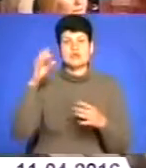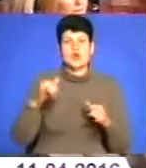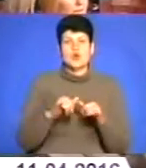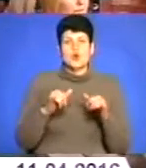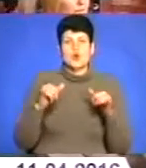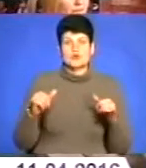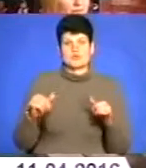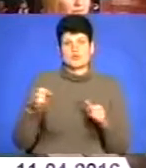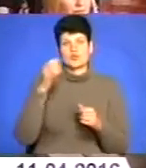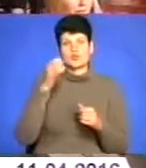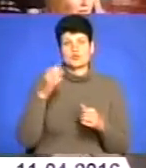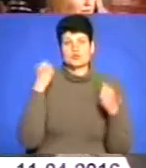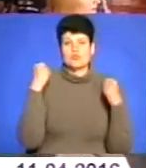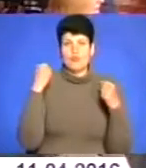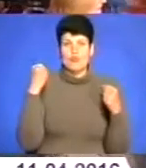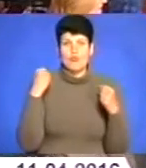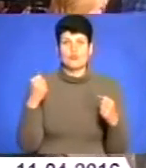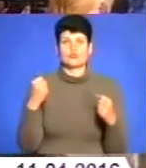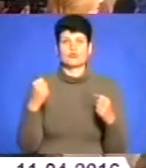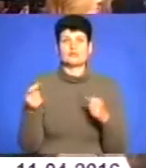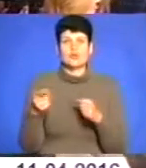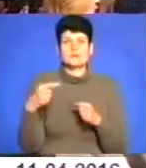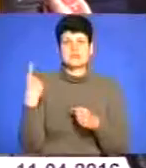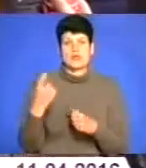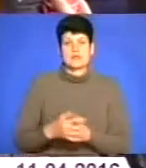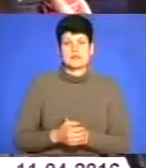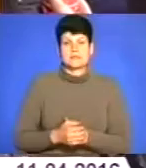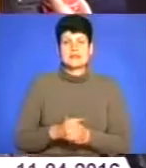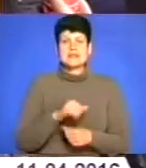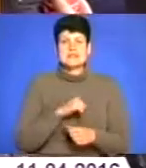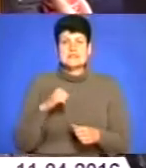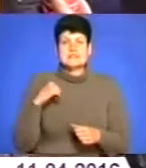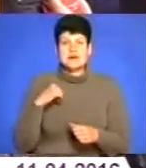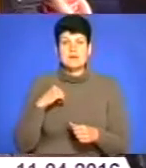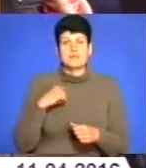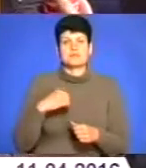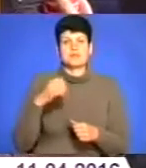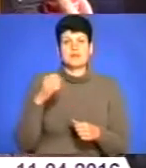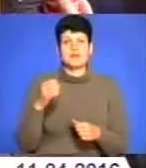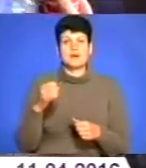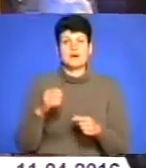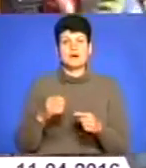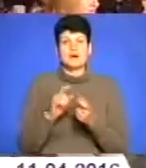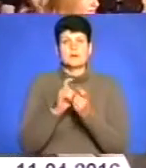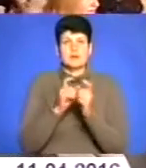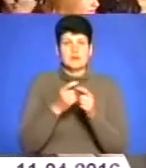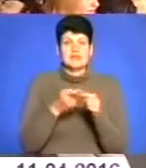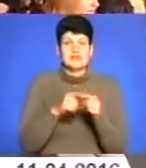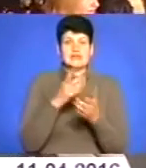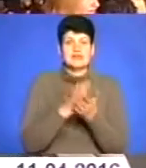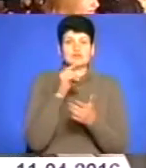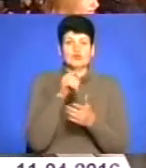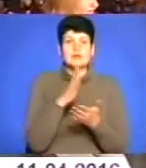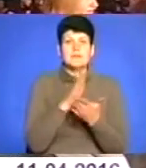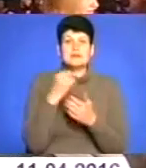спорту і бразильського джиу-джитсу в Тернопільській області. Сама філософія бразильського джиу-джитсу, вона полягає в тому, що ти маєш